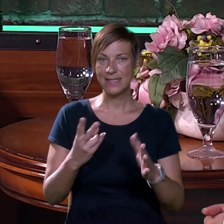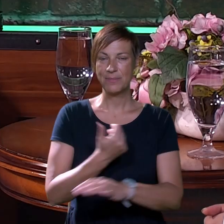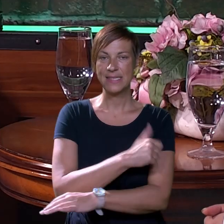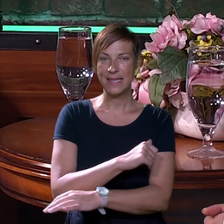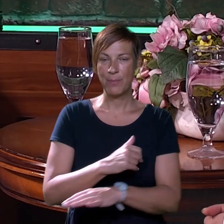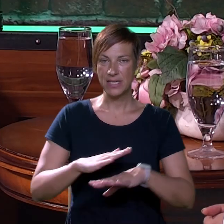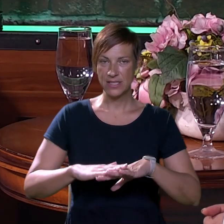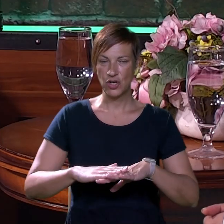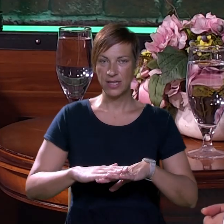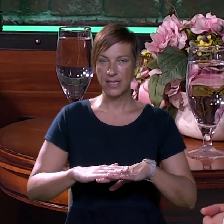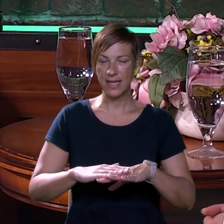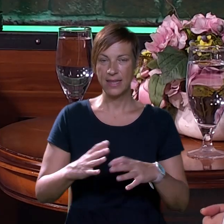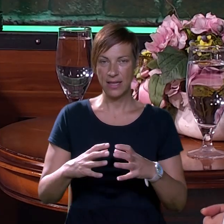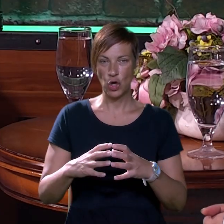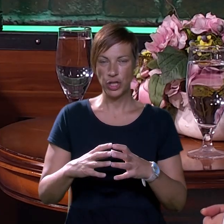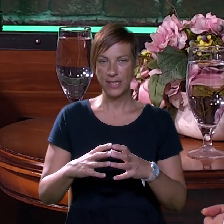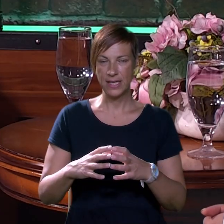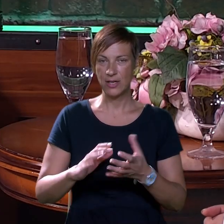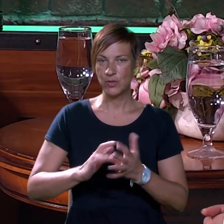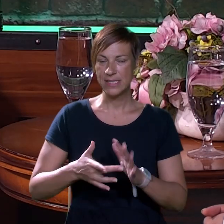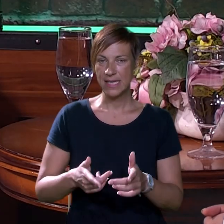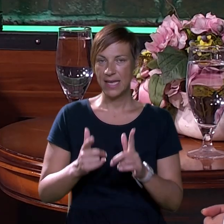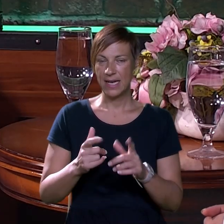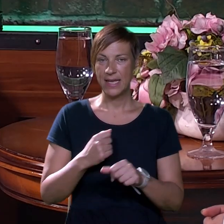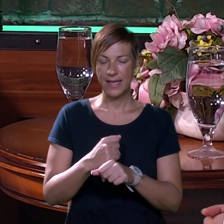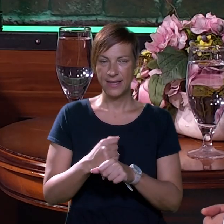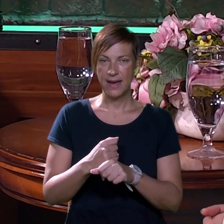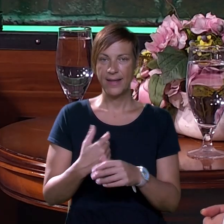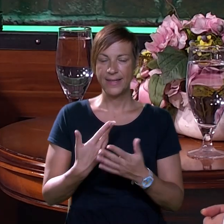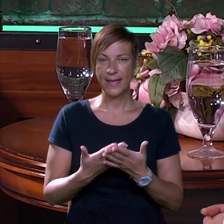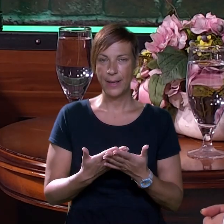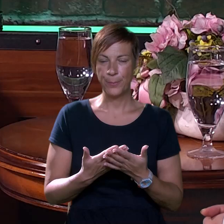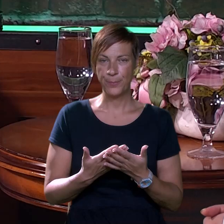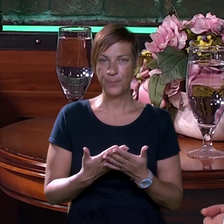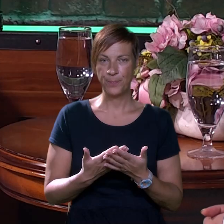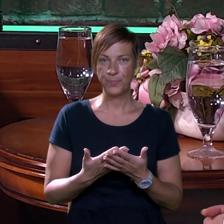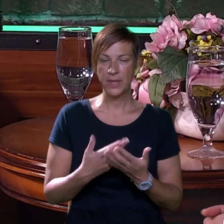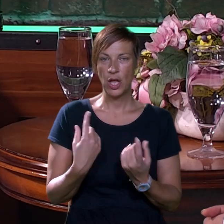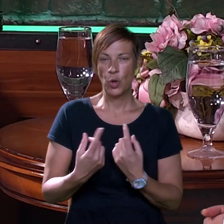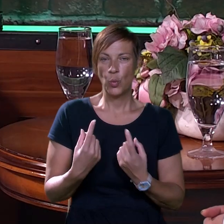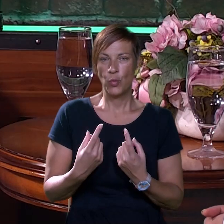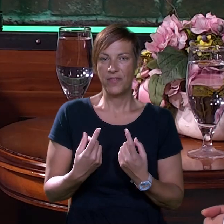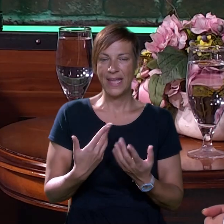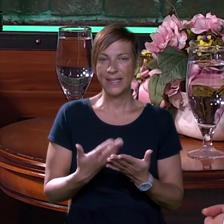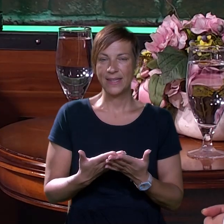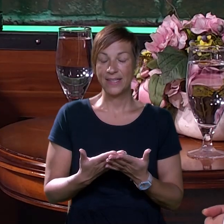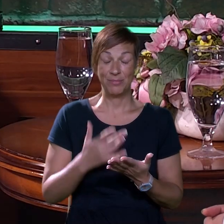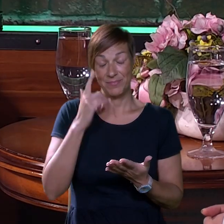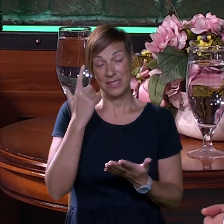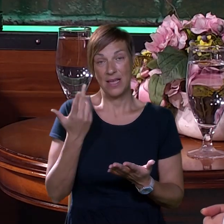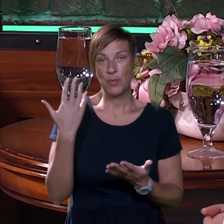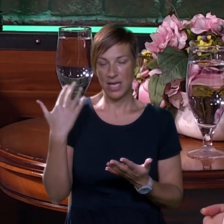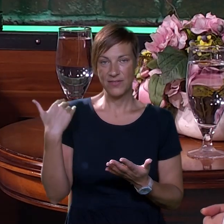17 godina na tom odjelu, cijeli rat radila u uvjetima kad